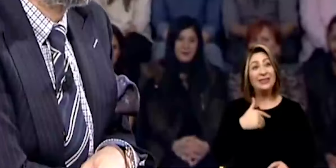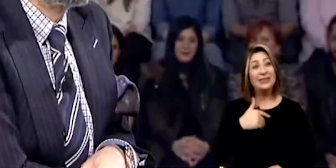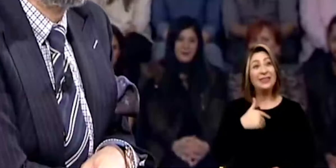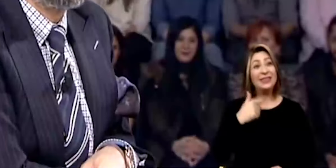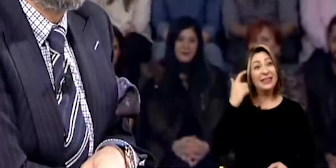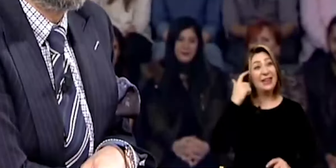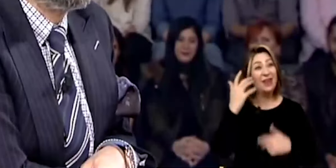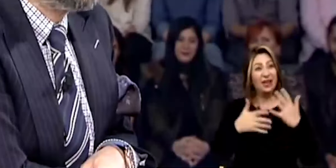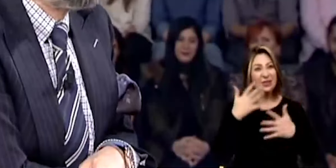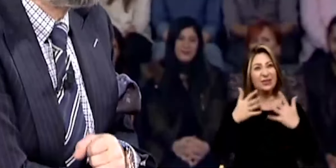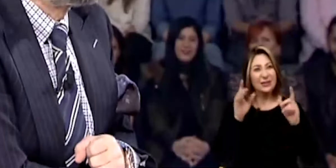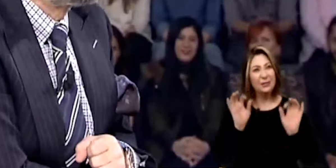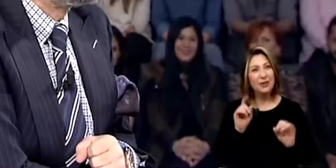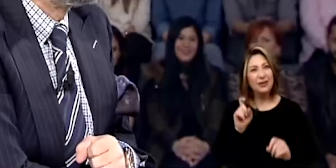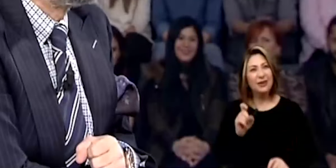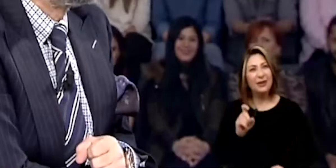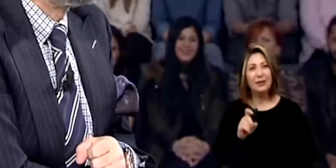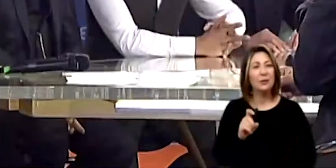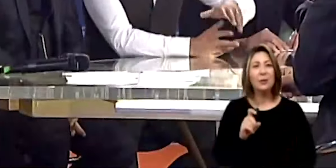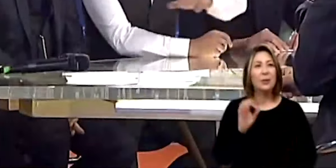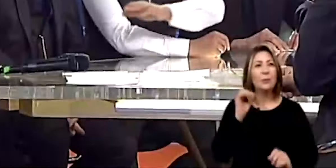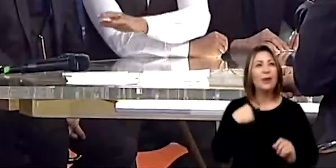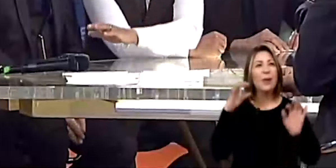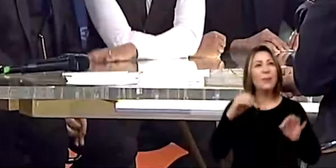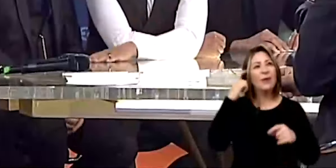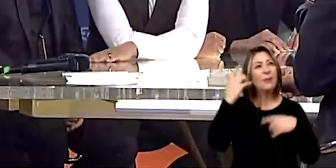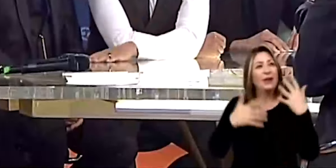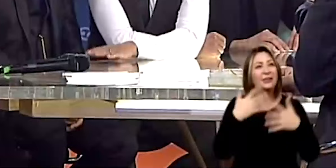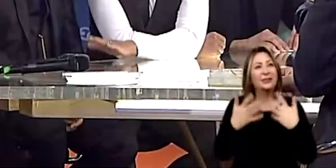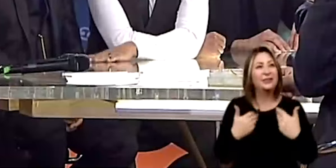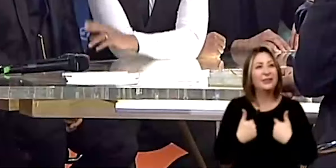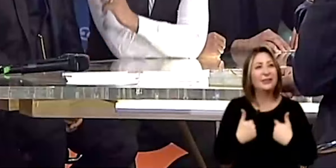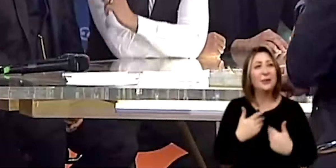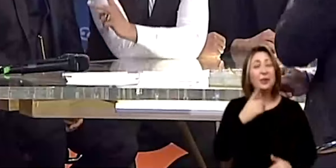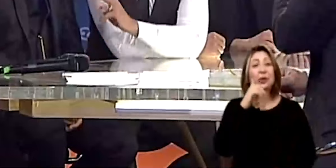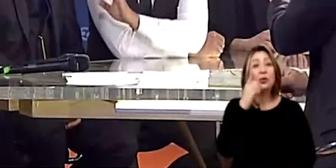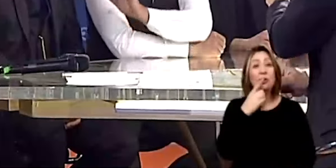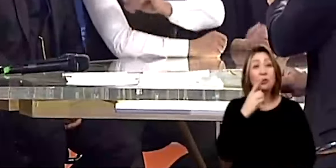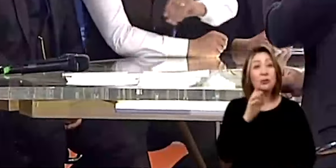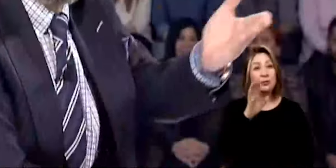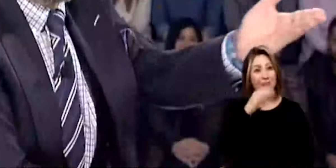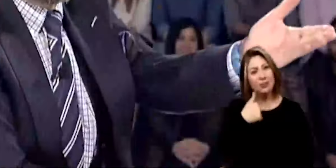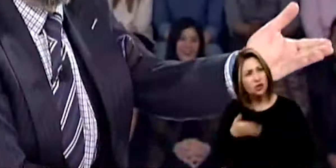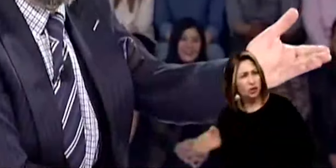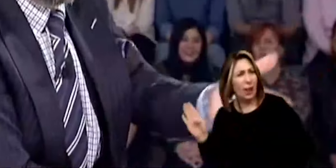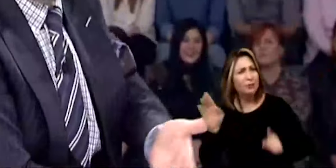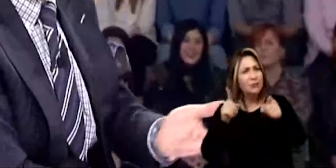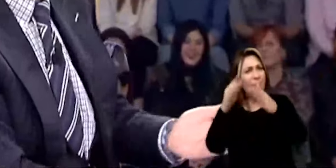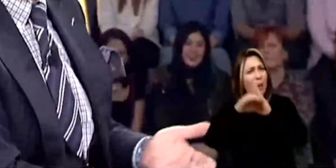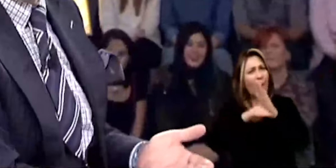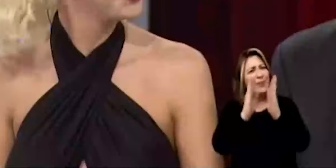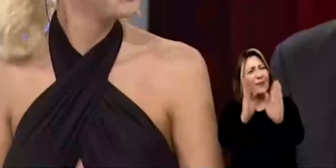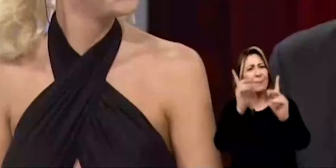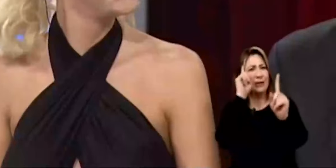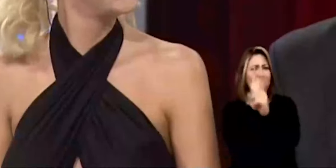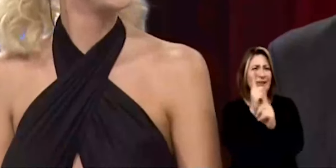kafan doğrudur. Karıştı değil mi? Evet. Ya benim kafam hep karışık ama zaten. Ama bir şey söyleyeceğim. Tut sözünü. İsterseniz biz çıkalım, programı sen yap, baş